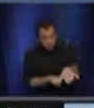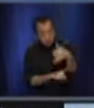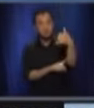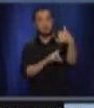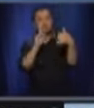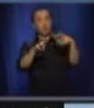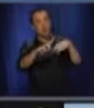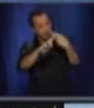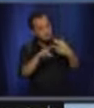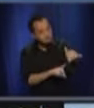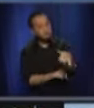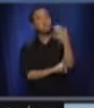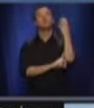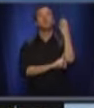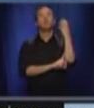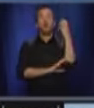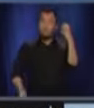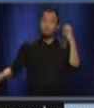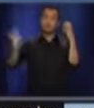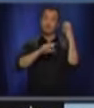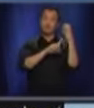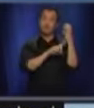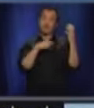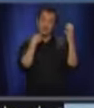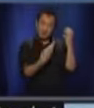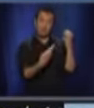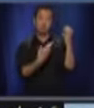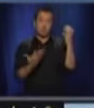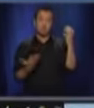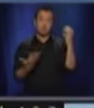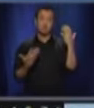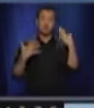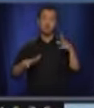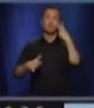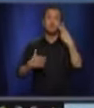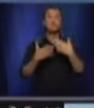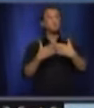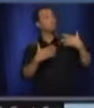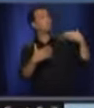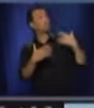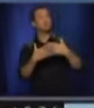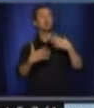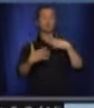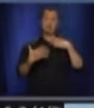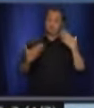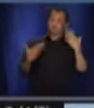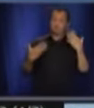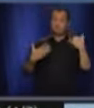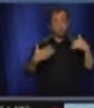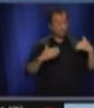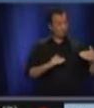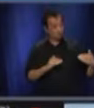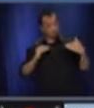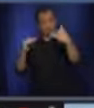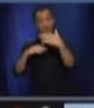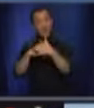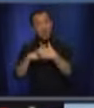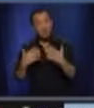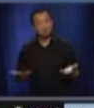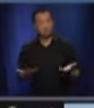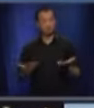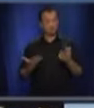important. Vous l'avez vu, là, si on est obligé de passer en zone orange dans plusieurs régions au Québec aujourd'hui, c'est